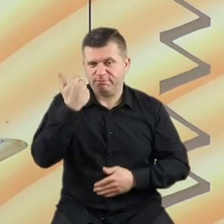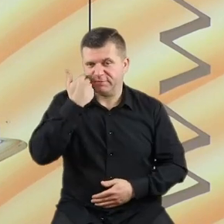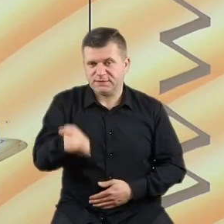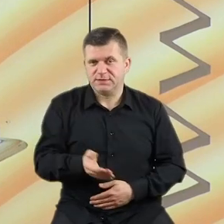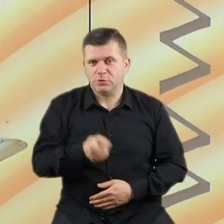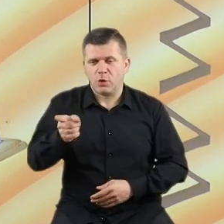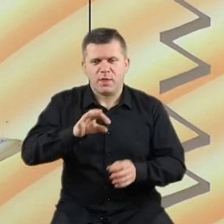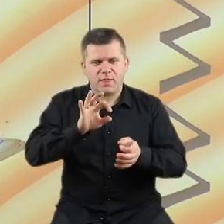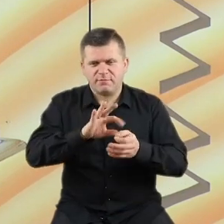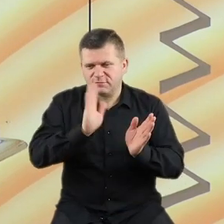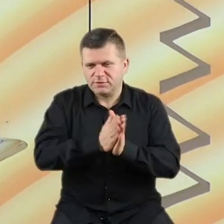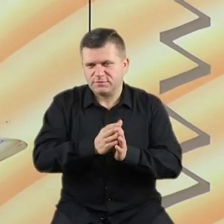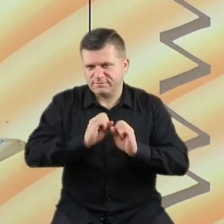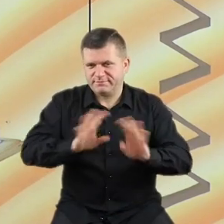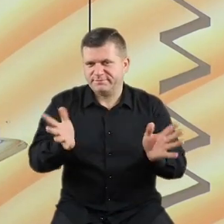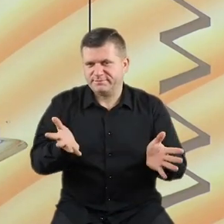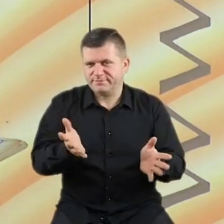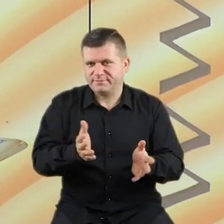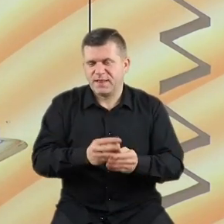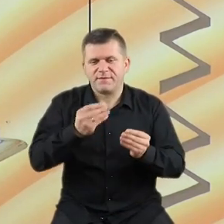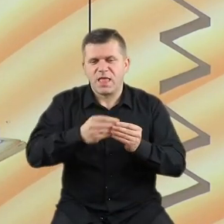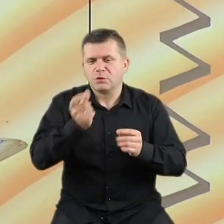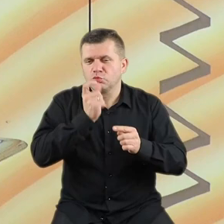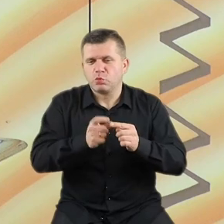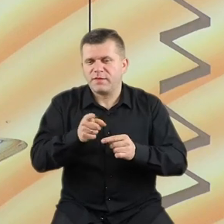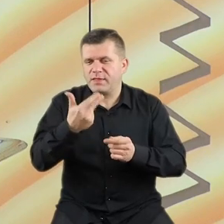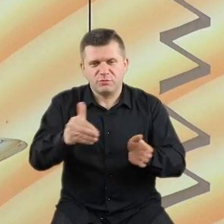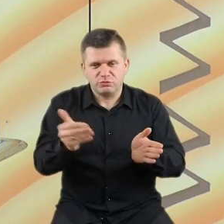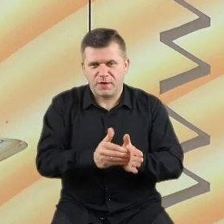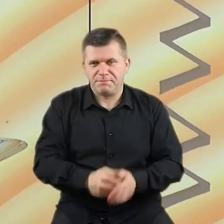to pani Emilka wszystko przez to mówi, prawda? Więcej słów nie trzeba.